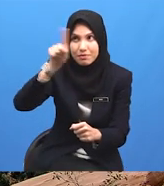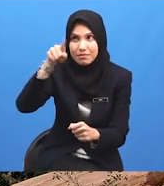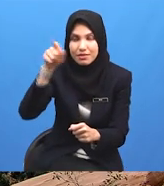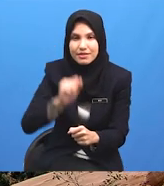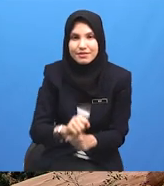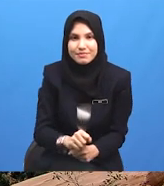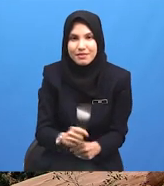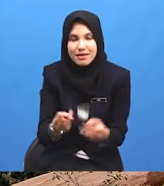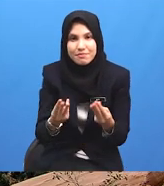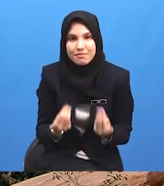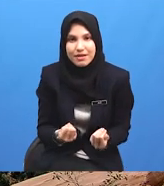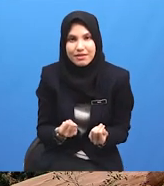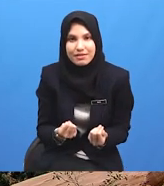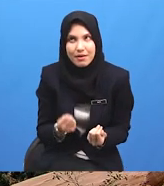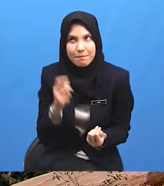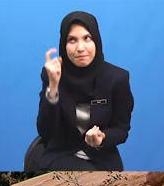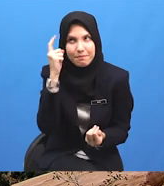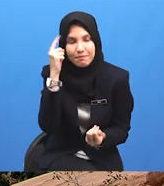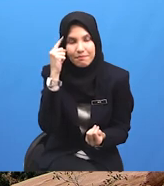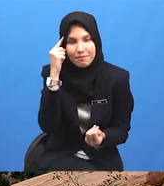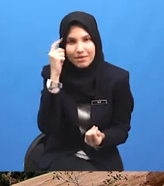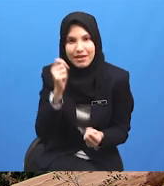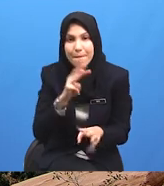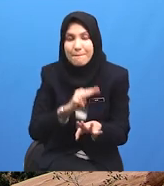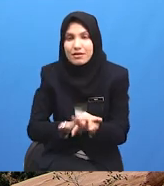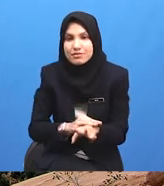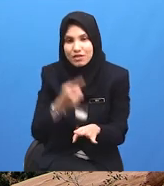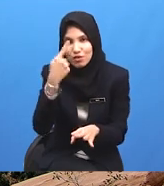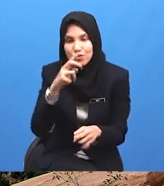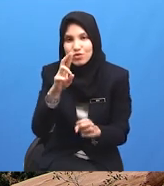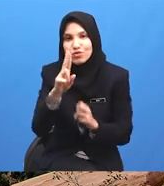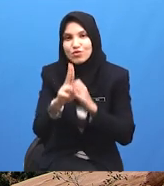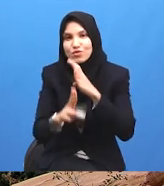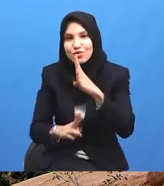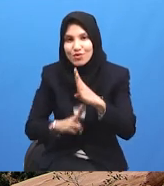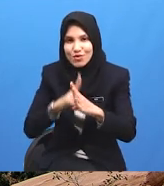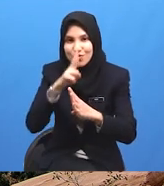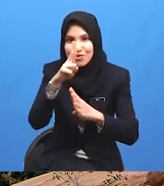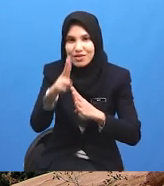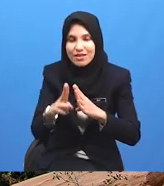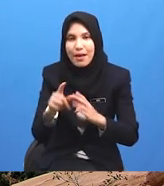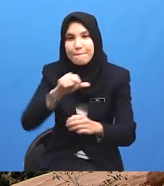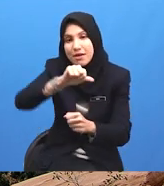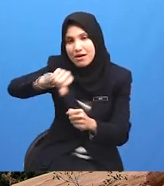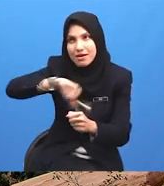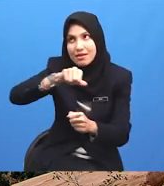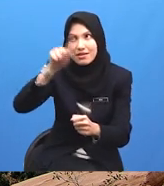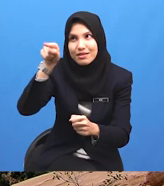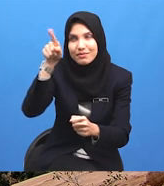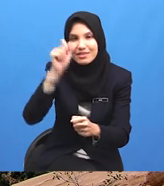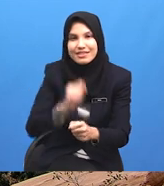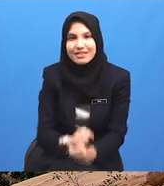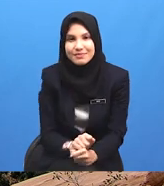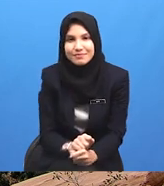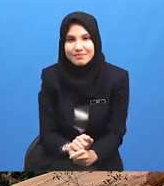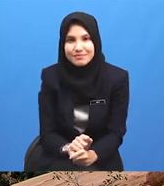kita ramalkan masa yang diperlukan oleh Uranus. Planet Uranus untuk mengelilingi matahari. Tadi